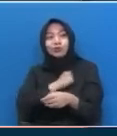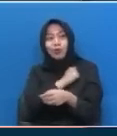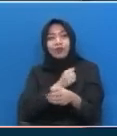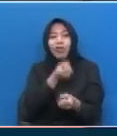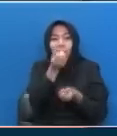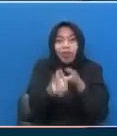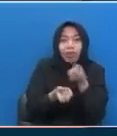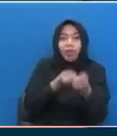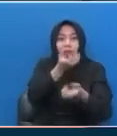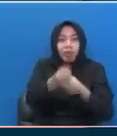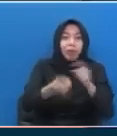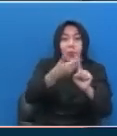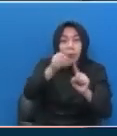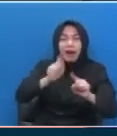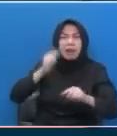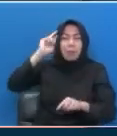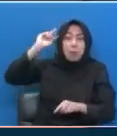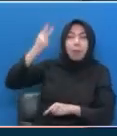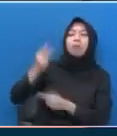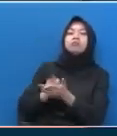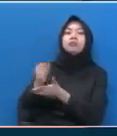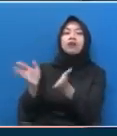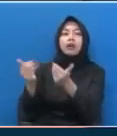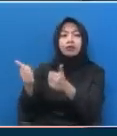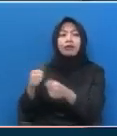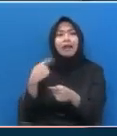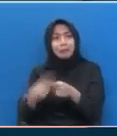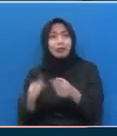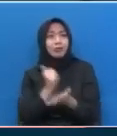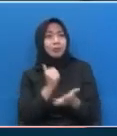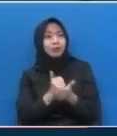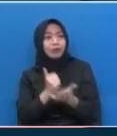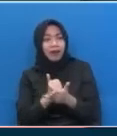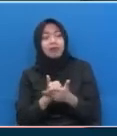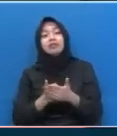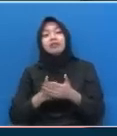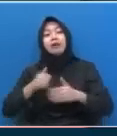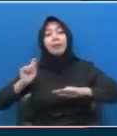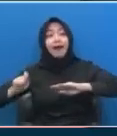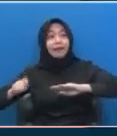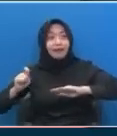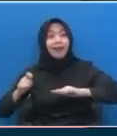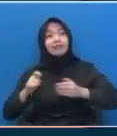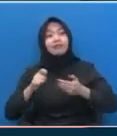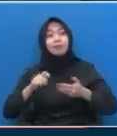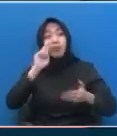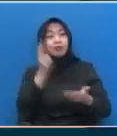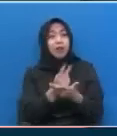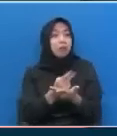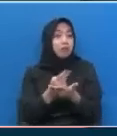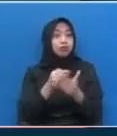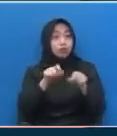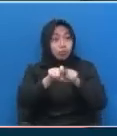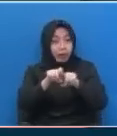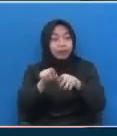kalau kita bicara doktrin itu adalah based on eviden tapi aspek sosial juga sangat berpengaruh Oleh karena itu